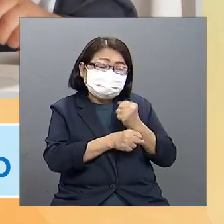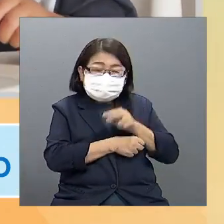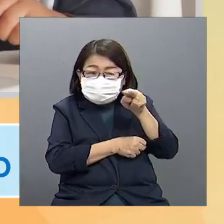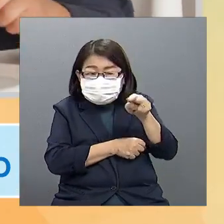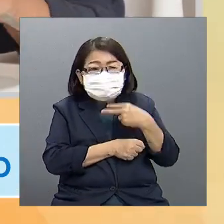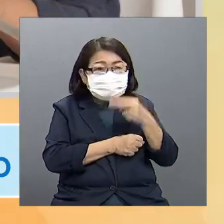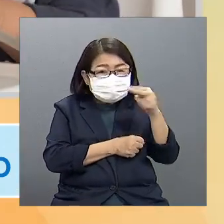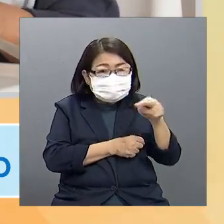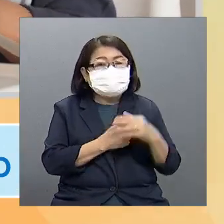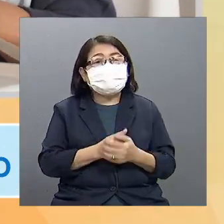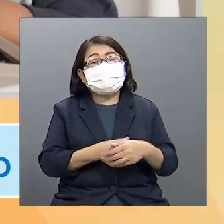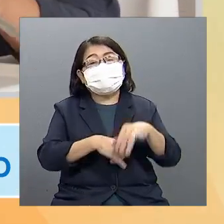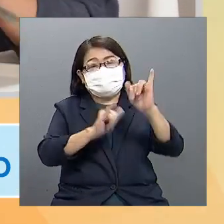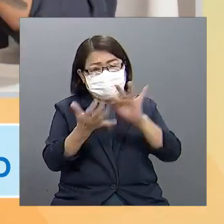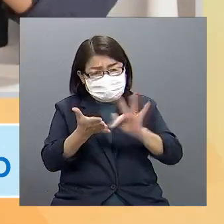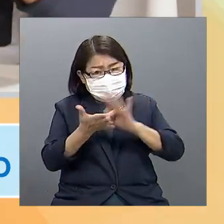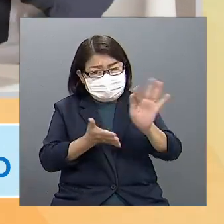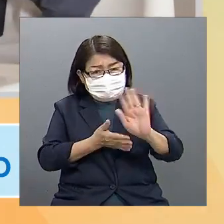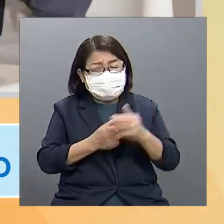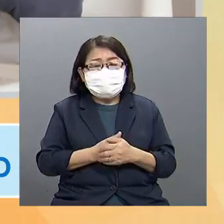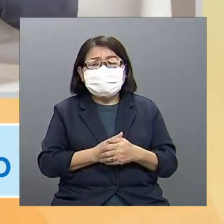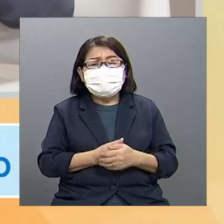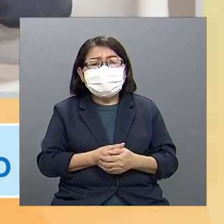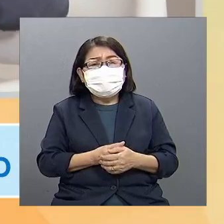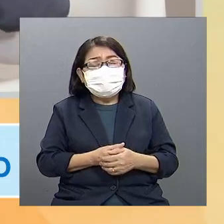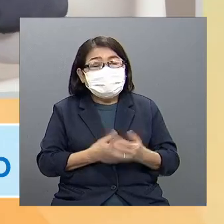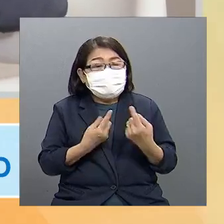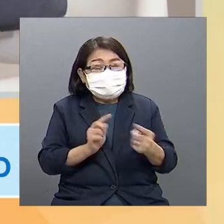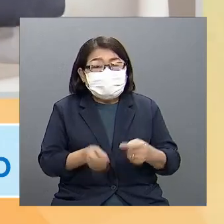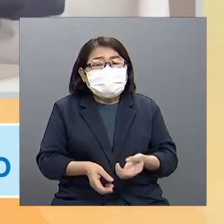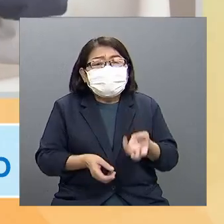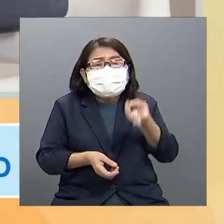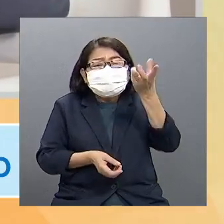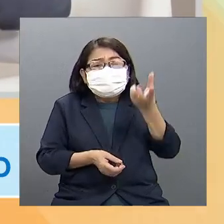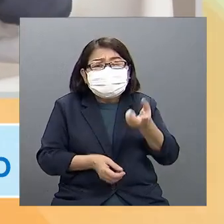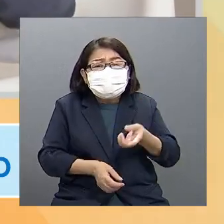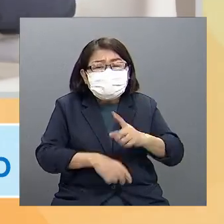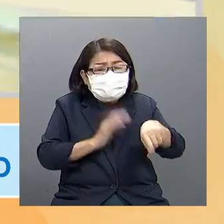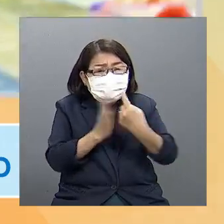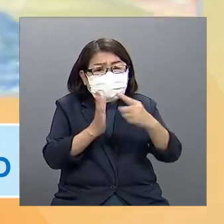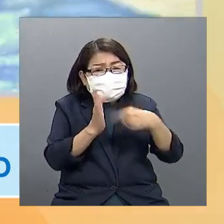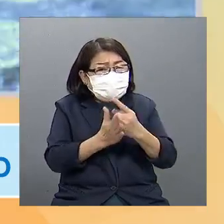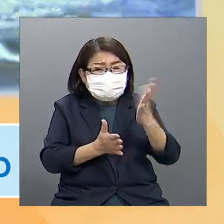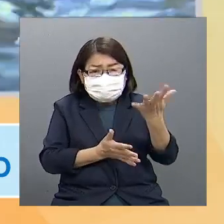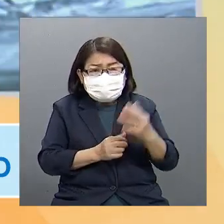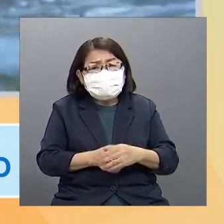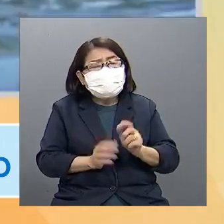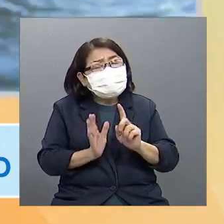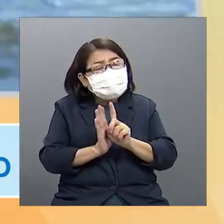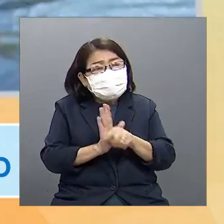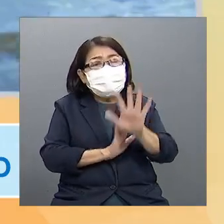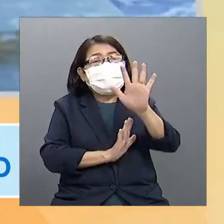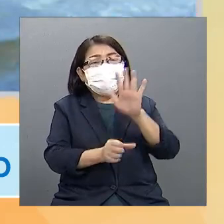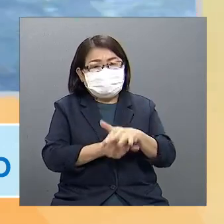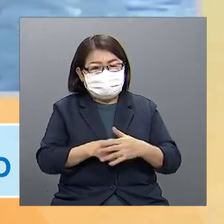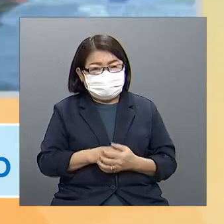เหล่านี้ได้นะคะประมาณไม่นานหรอกค่ะเด็กเล็กเขาอยู่ได้ประมาณเนี้ยค่ะ สัก5นาทีก็เราอาจจะเปลี่ยน